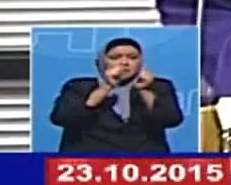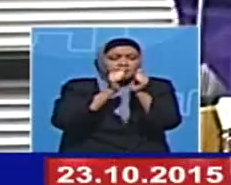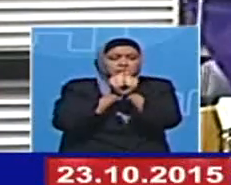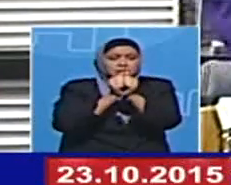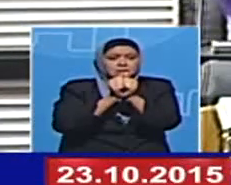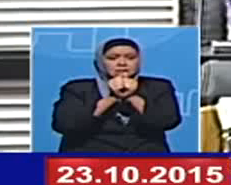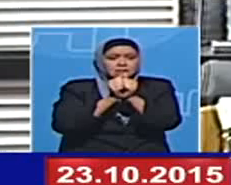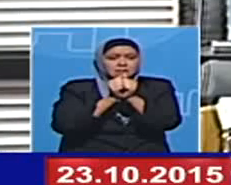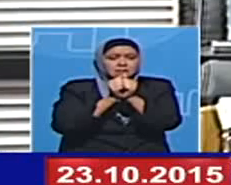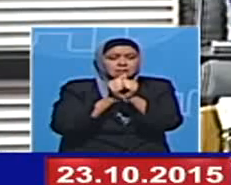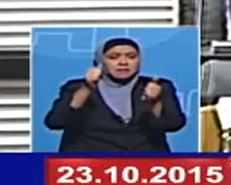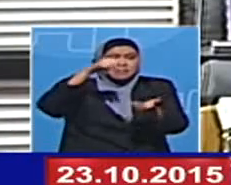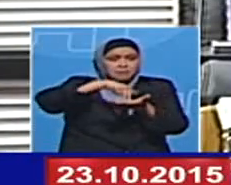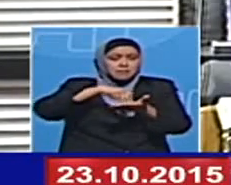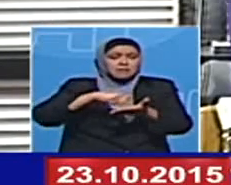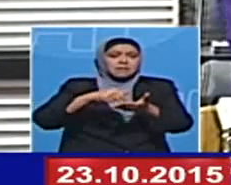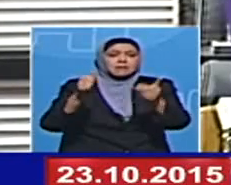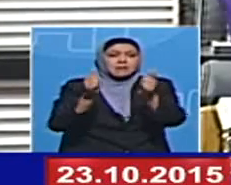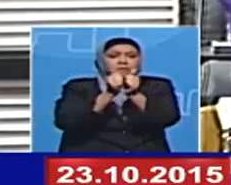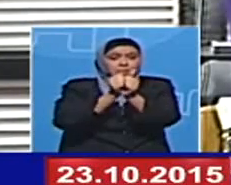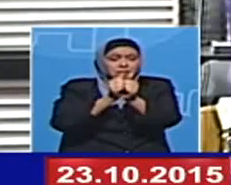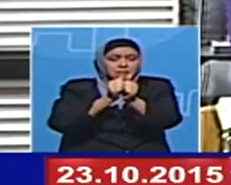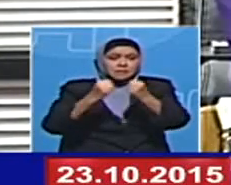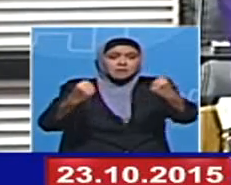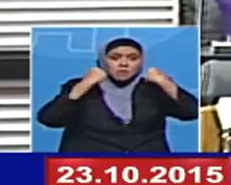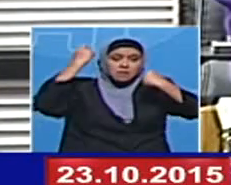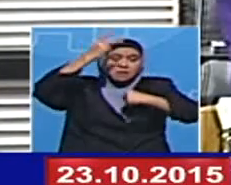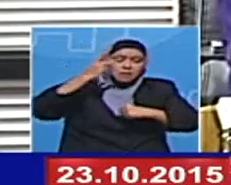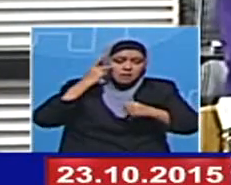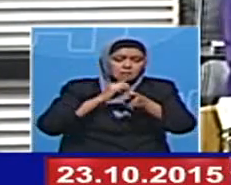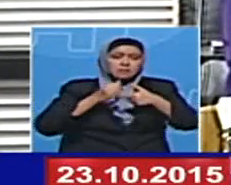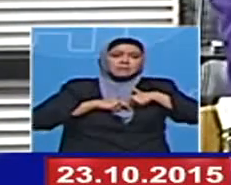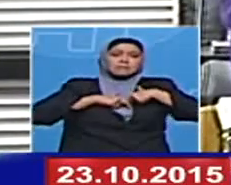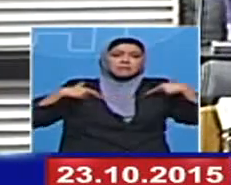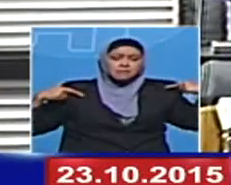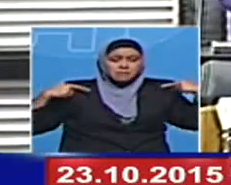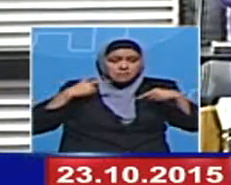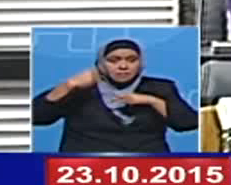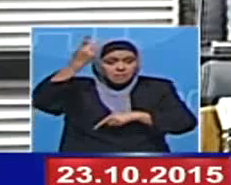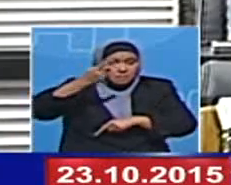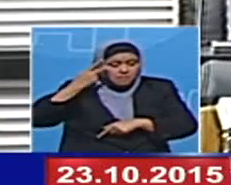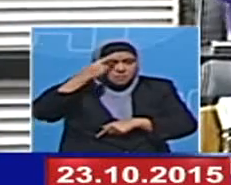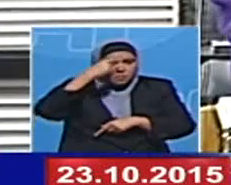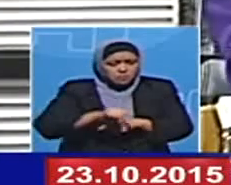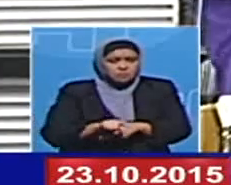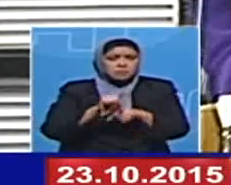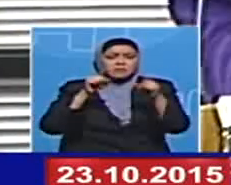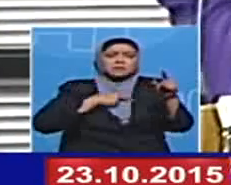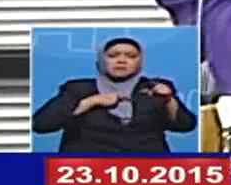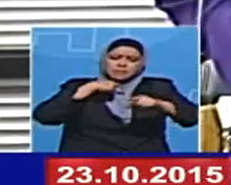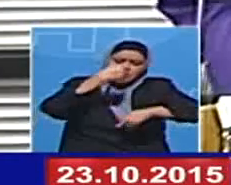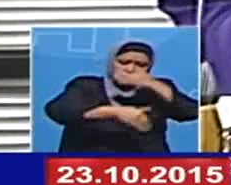mempunyai dengan izin political will atau keberanian serta iltizam politik untuk melaksanakan